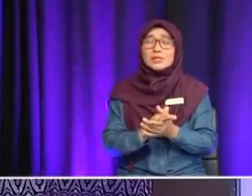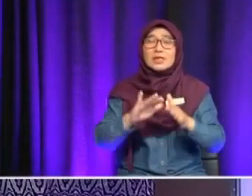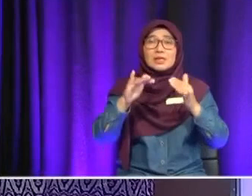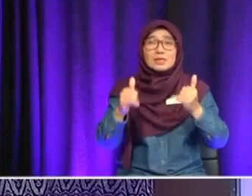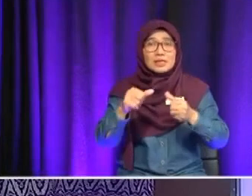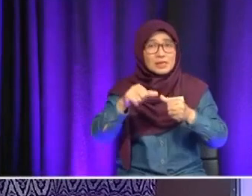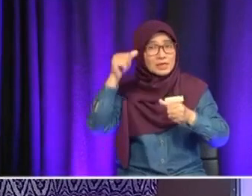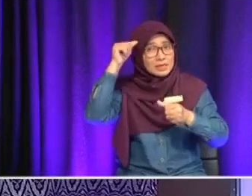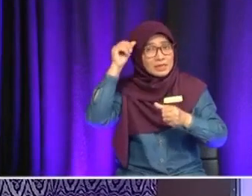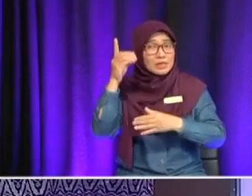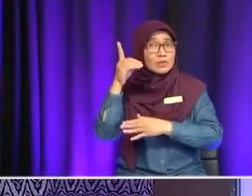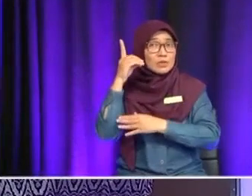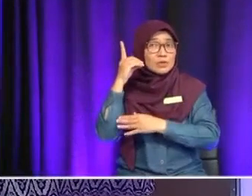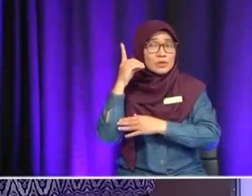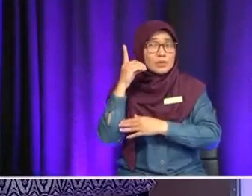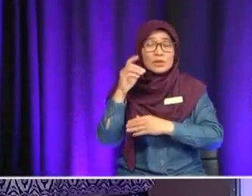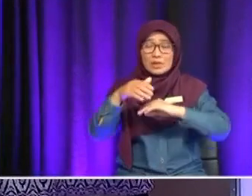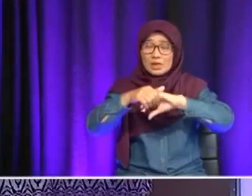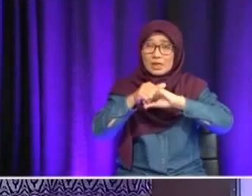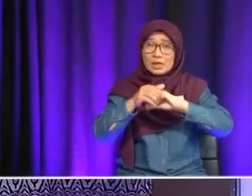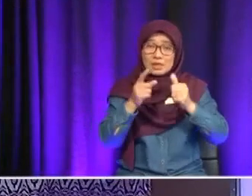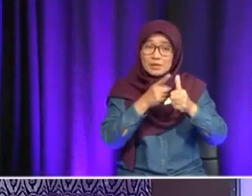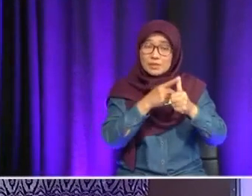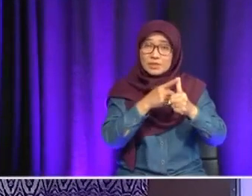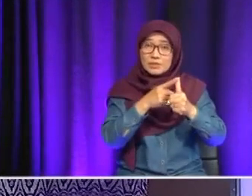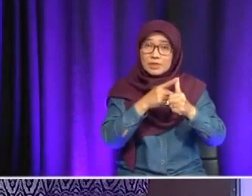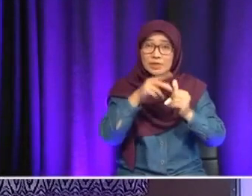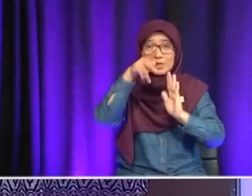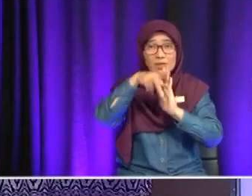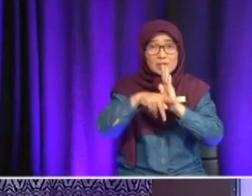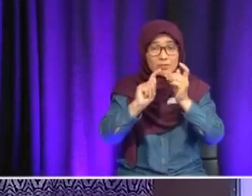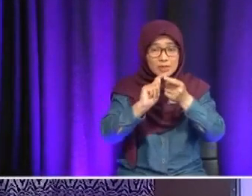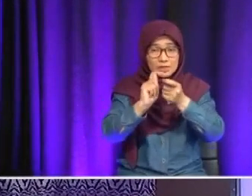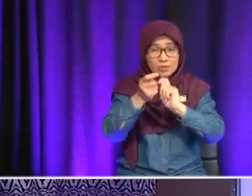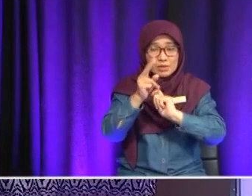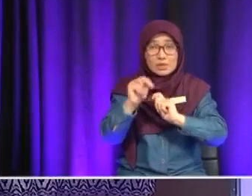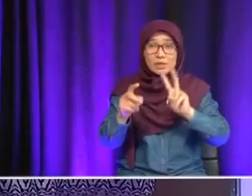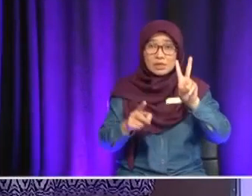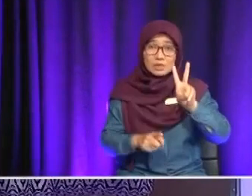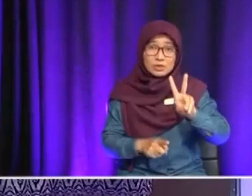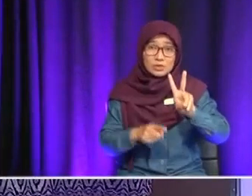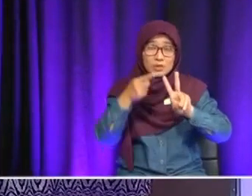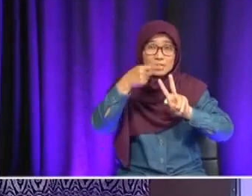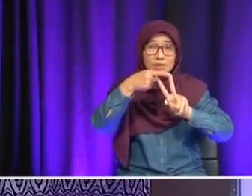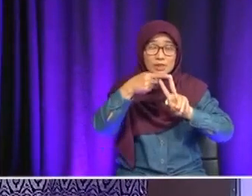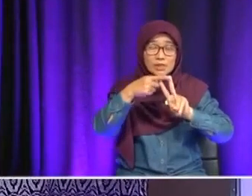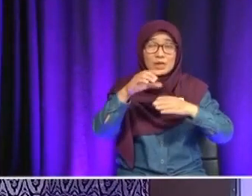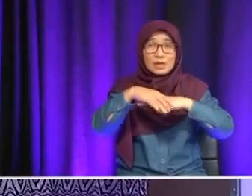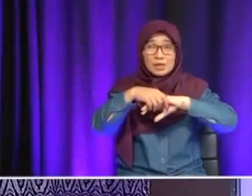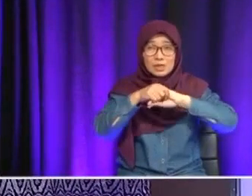sebelum ini, iaitu akad yang pertama, akad pertukaran. Yang kedua, kita dah belajar tentang